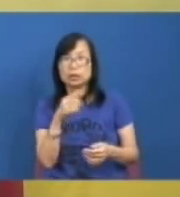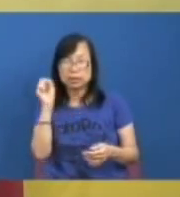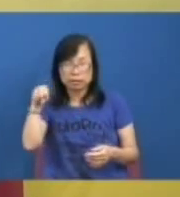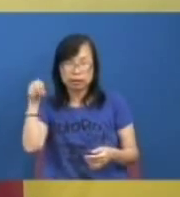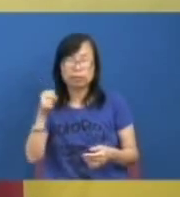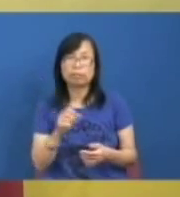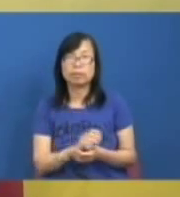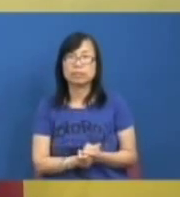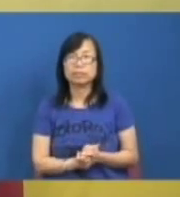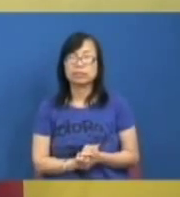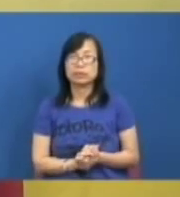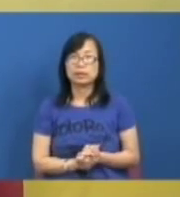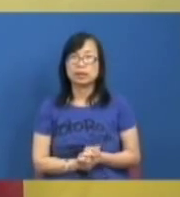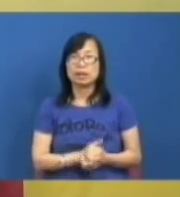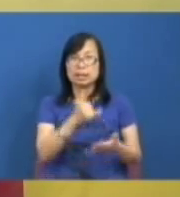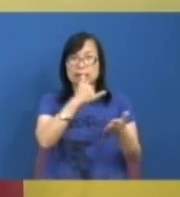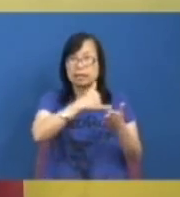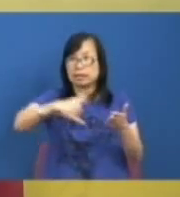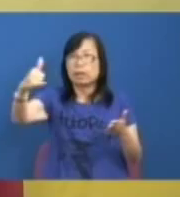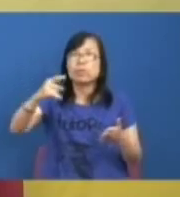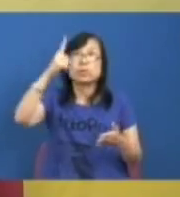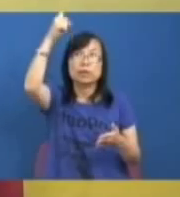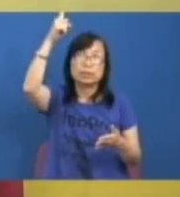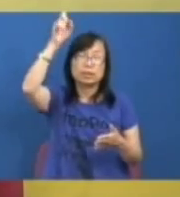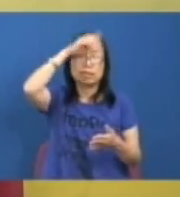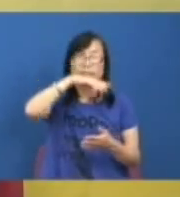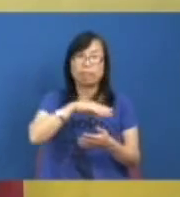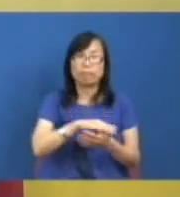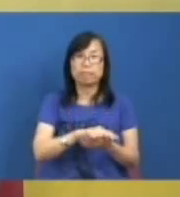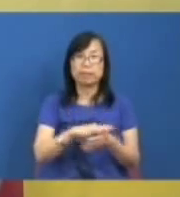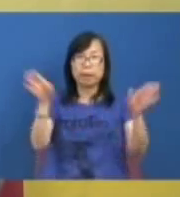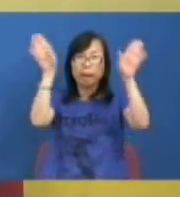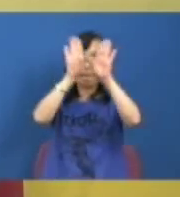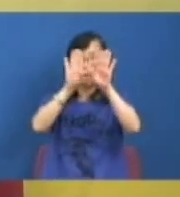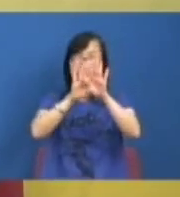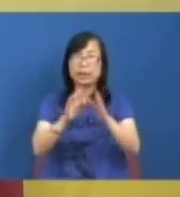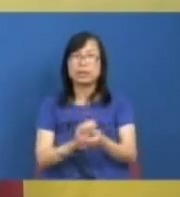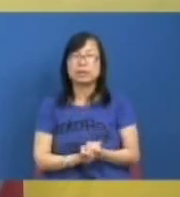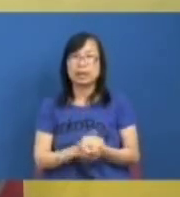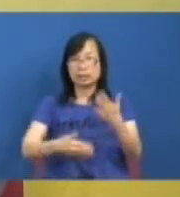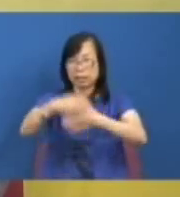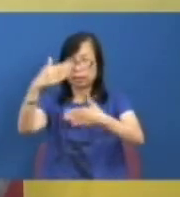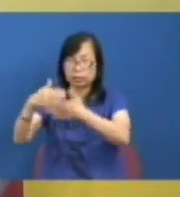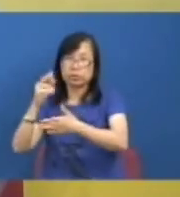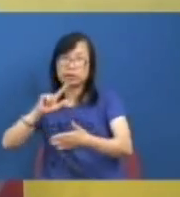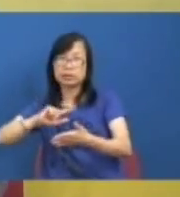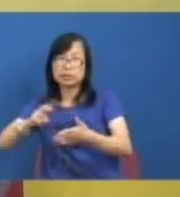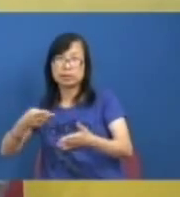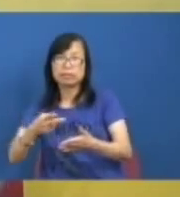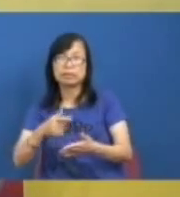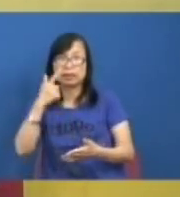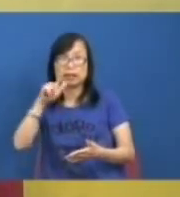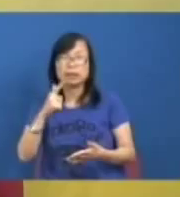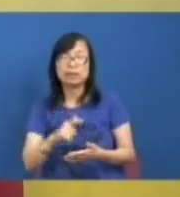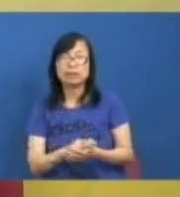即係話，譬如話逃生嘅上去天台嗰啲門啦，喺我哋個樓宇更新或者我哋一啲地區嘅巡查